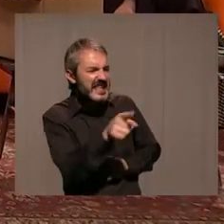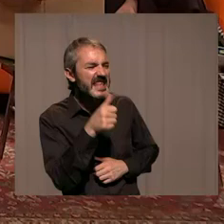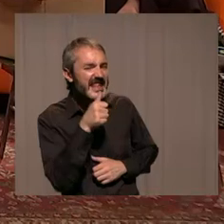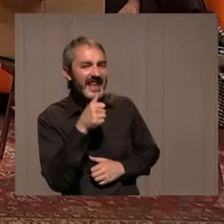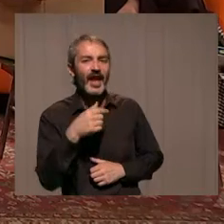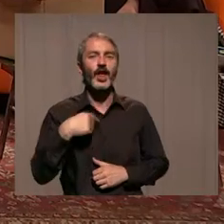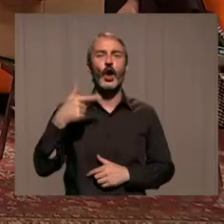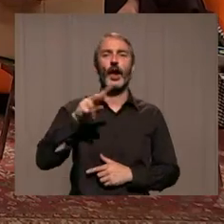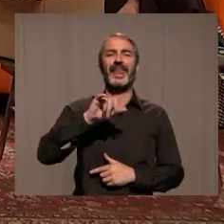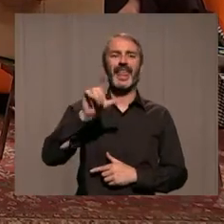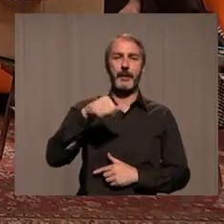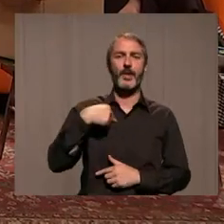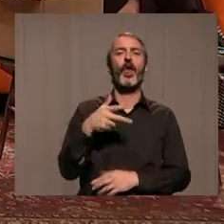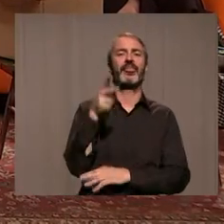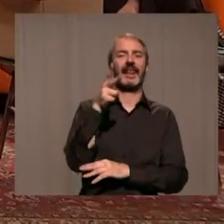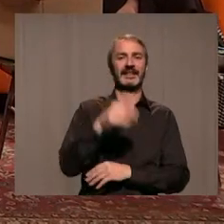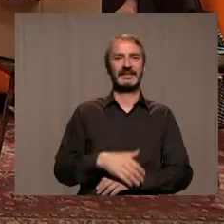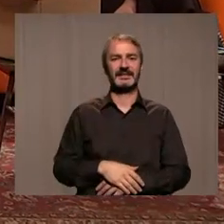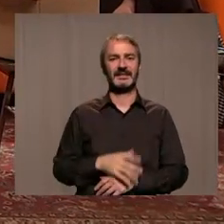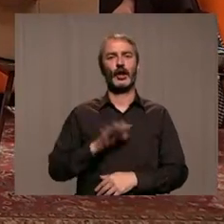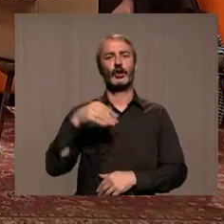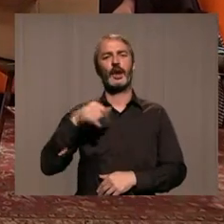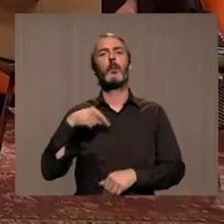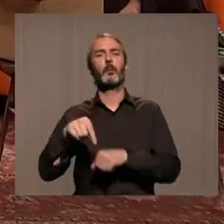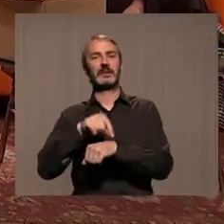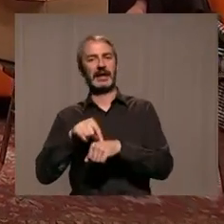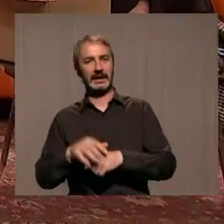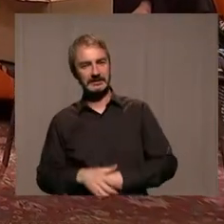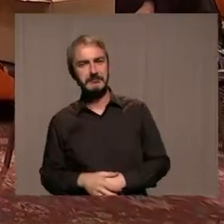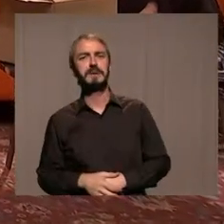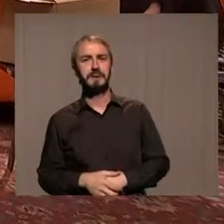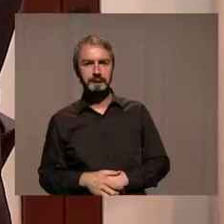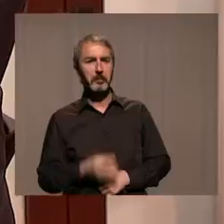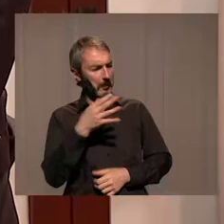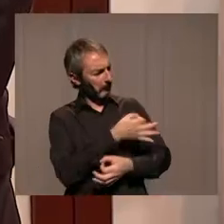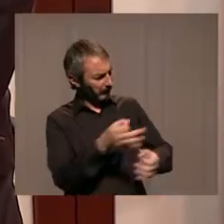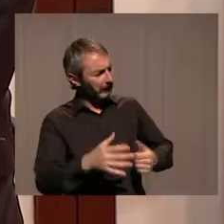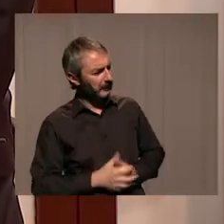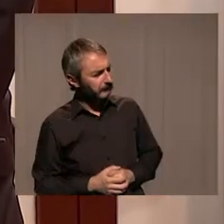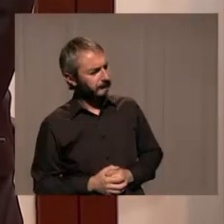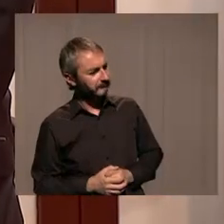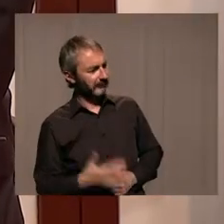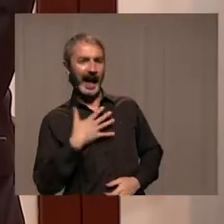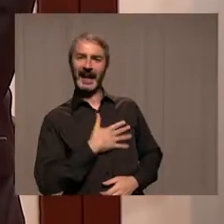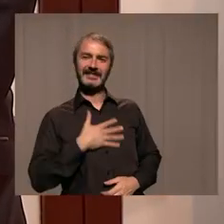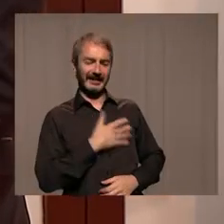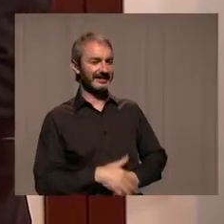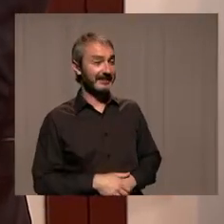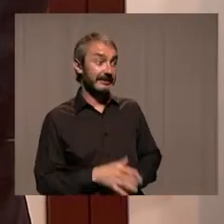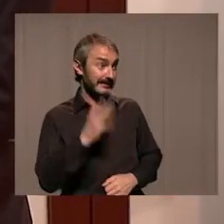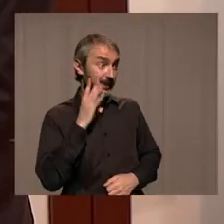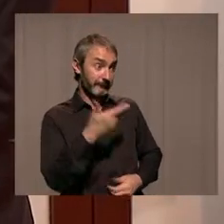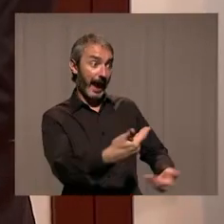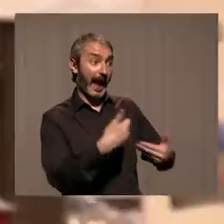Jo sóc el Guillem de Dret. Guillem de Dret. I jo el Toni de Polítiques. I el Toni de Polítiques. Perfecte, molt bé. Això, doncs, encantats. Doncs... ens haureu